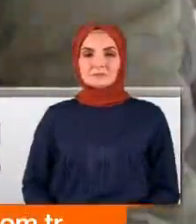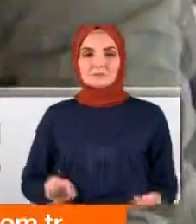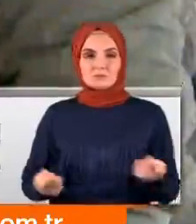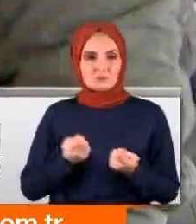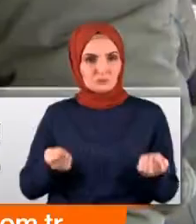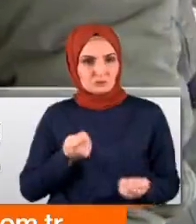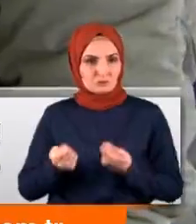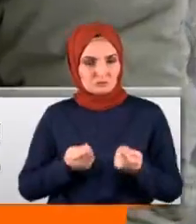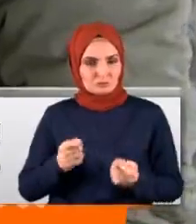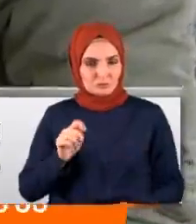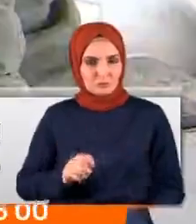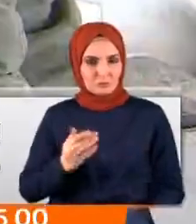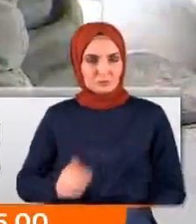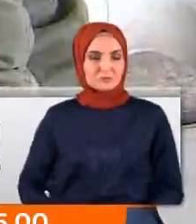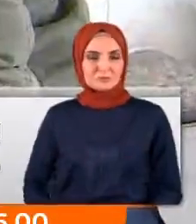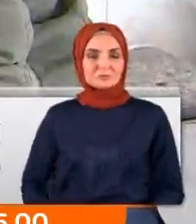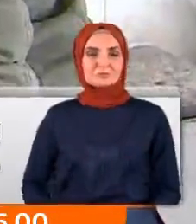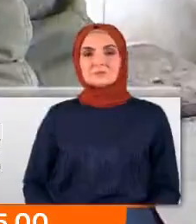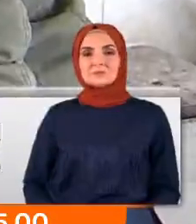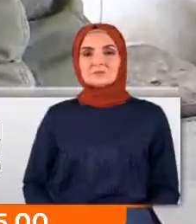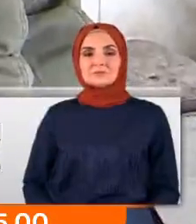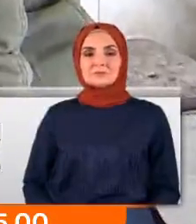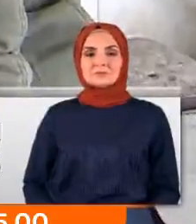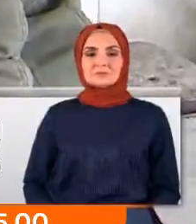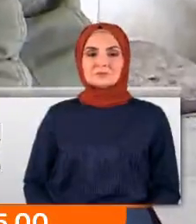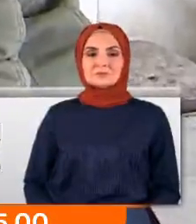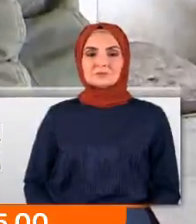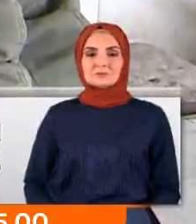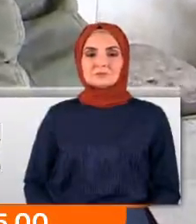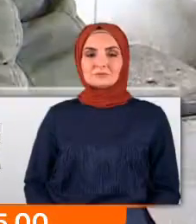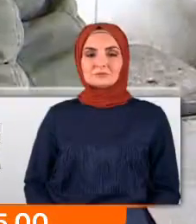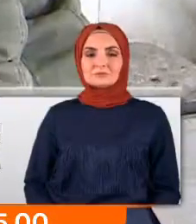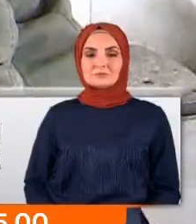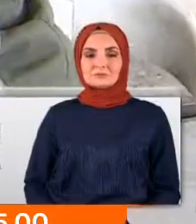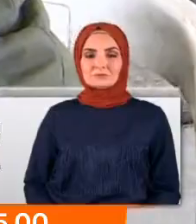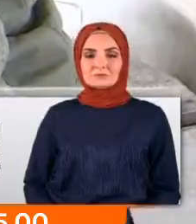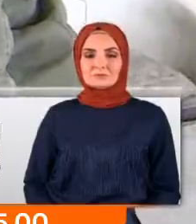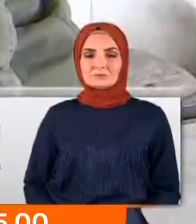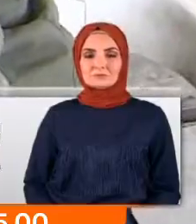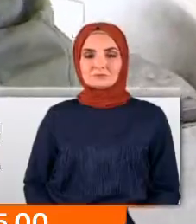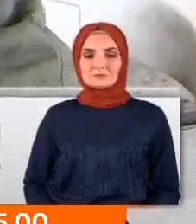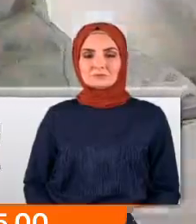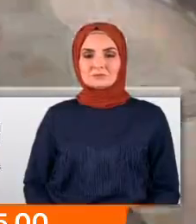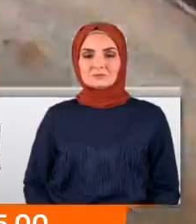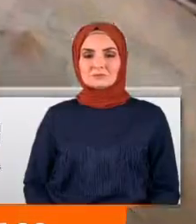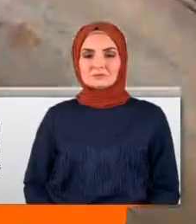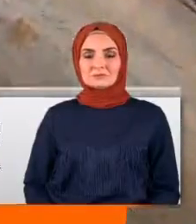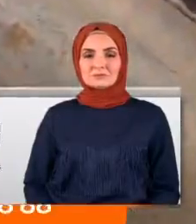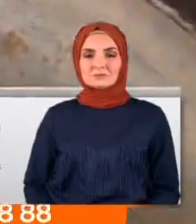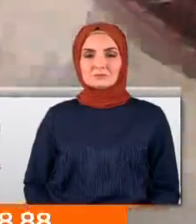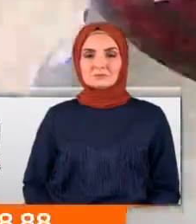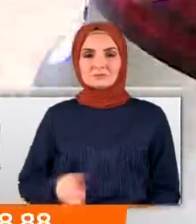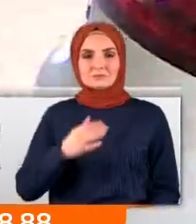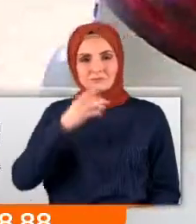Çalışkan. Oturduğun yerde diyorlar. Buradan beni kimse kovamadı. Ezrail deme gelmedik geri gitmem ben buradan diyorum.